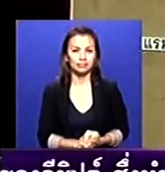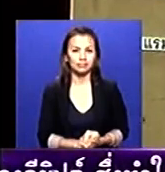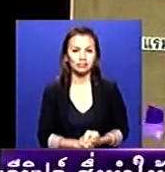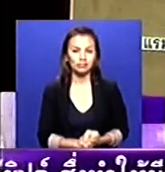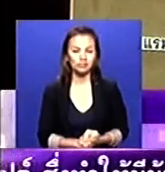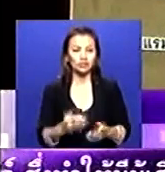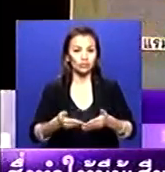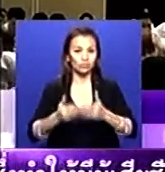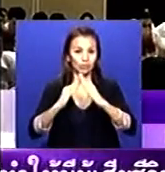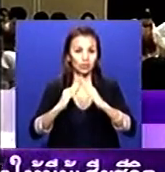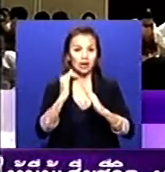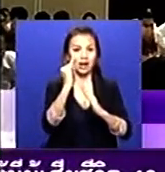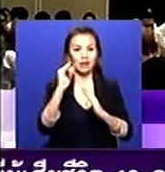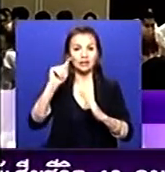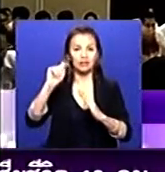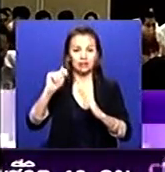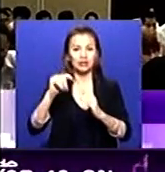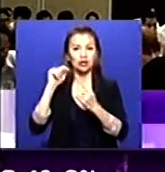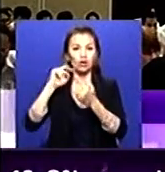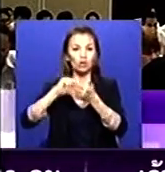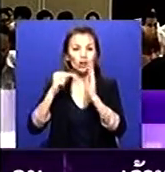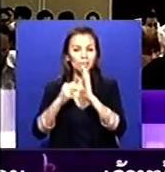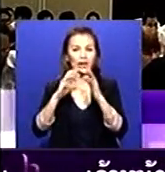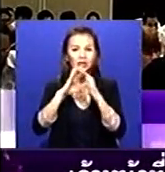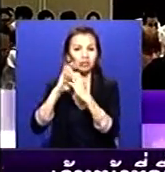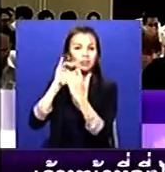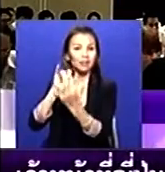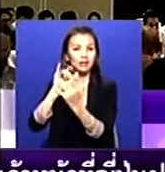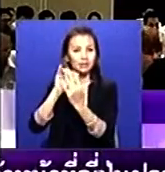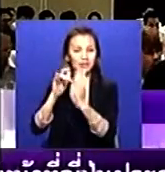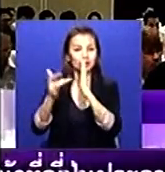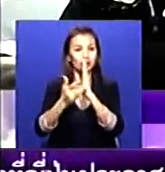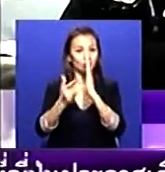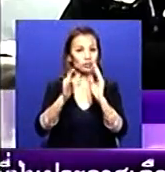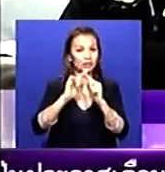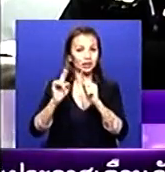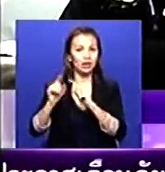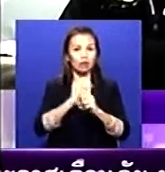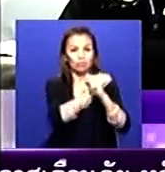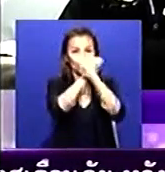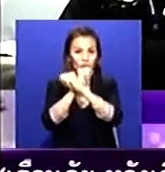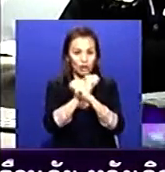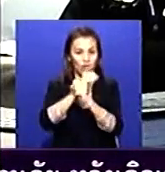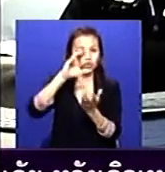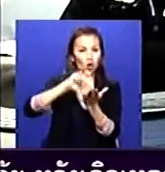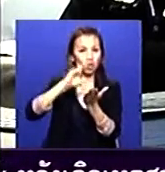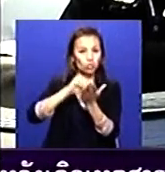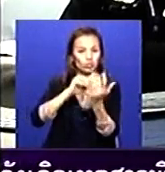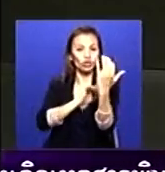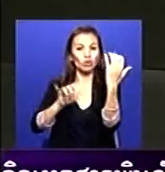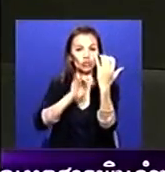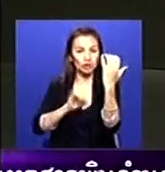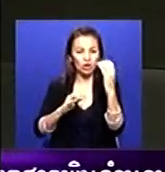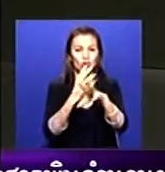องค์กรด้านไอทีจับมือกระทรวงเทคโนโลยีสารสนเทศและการสื่อสารจัดอบรมการป้องกันความปลอดภัยข้อมูลคอมพิวเตอร์เพื่อแลกเปลี่ยน